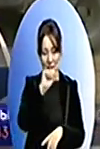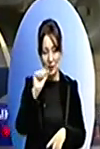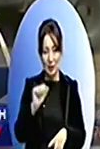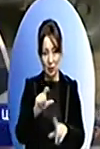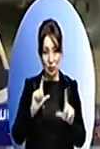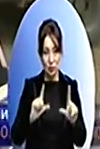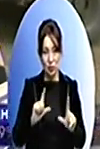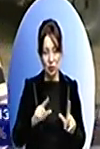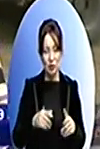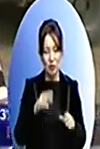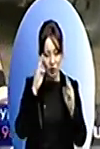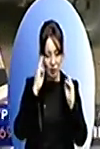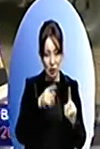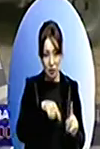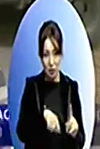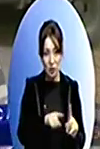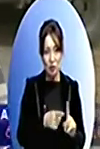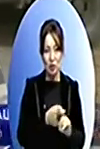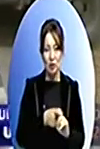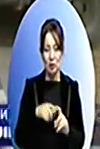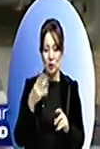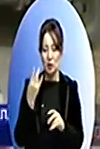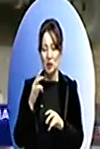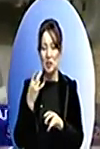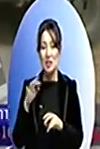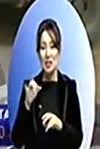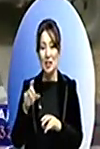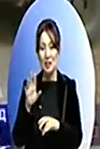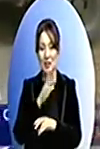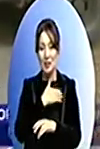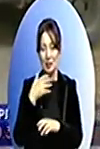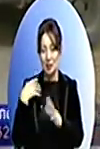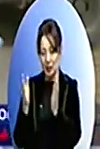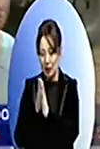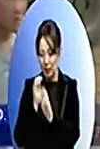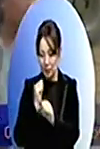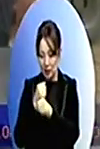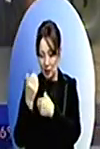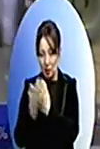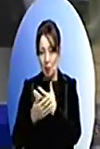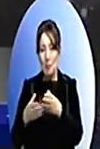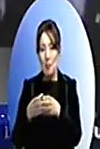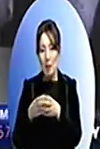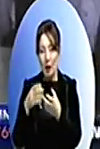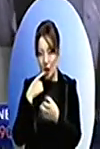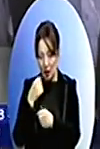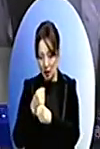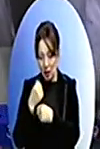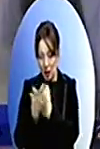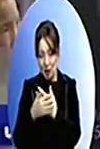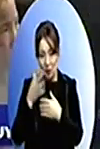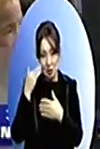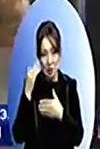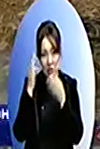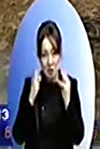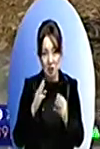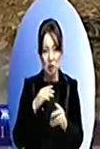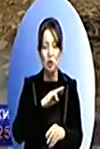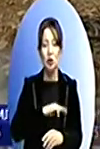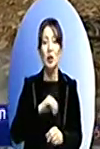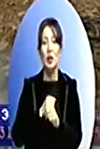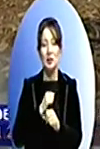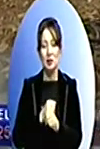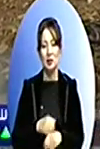чиглэлээр одоо нийслэлийн засаг даргатай хамтран баг гарган ажиллаж байгаа. Энэ асуудлыг ер нь бол цаашдаа бид нар шийдвэрлэхийн төлөө ажилланаа гэж бодож байна.